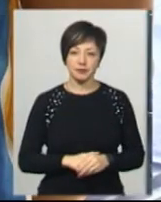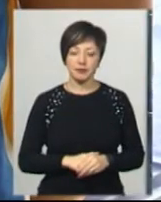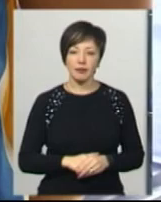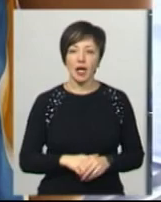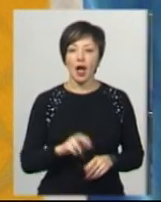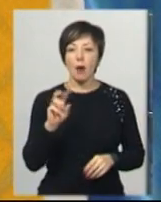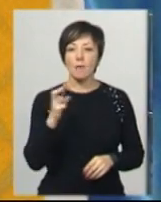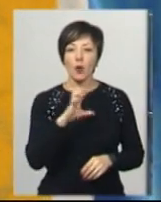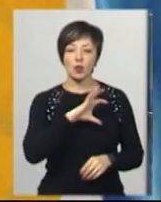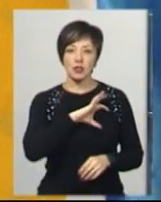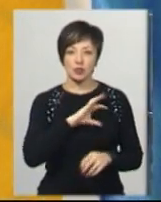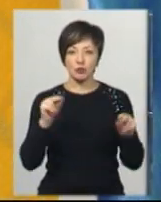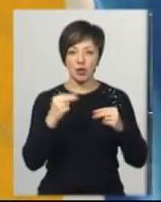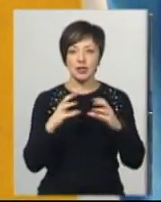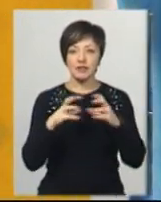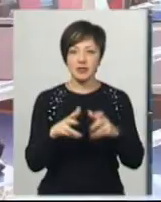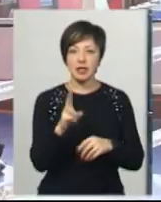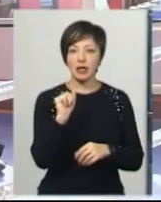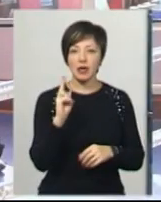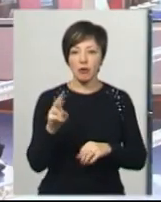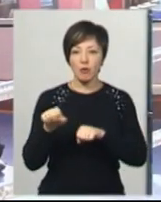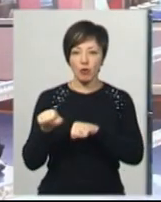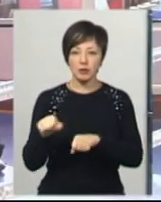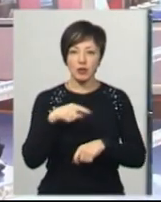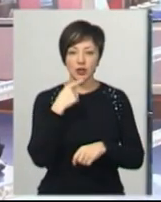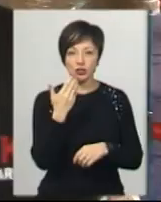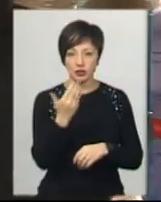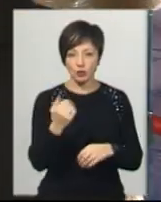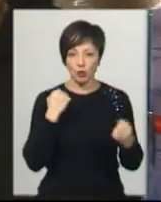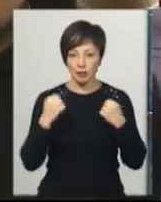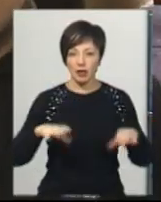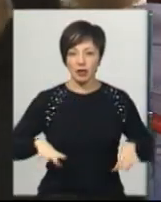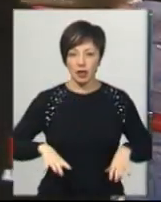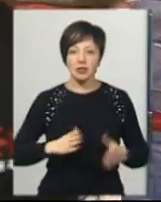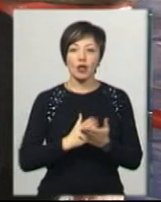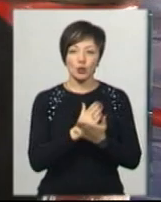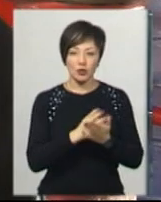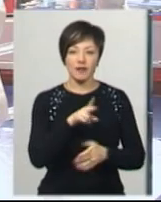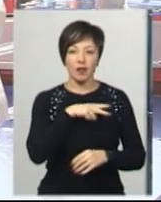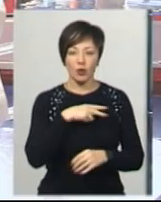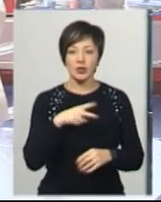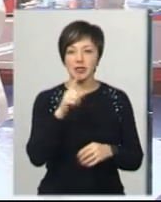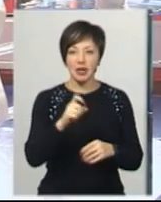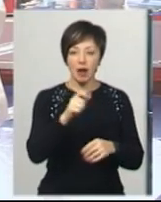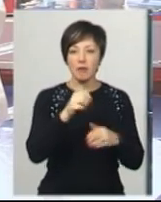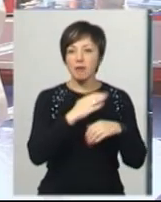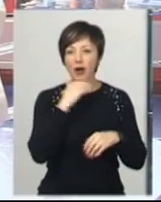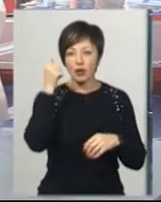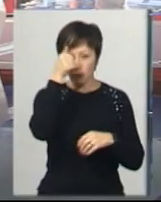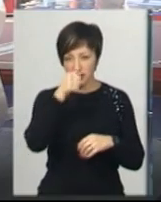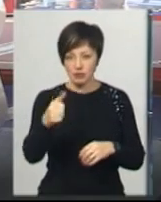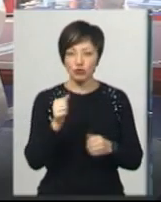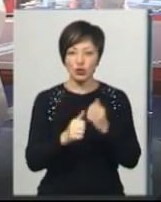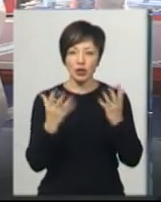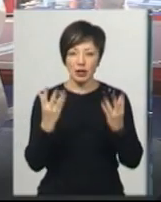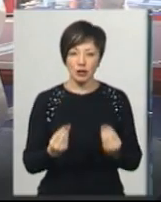Бронза чемпіонату світу з кікбоксингу, каже призер Ярослав Сабар і його тренер Олег Луговий, заслужена винагорода за місяці щоденної праці. Це